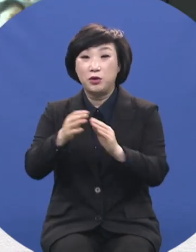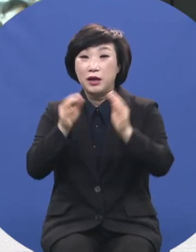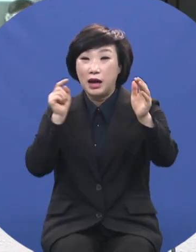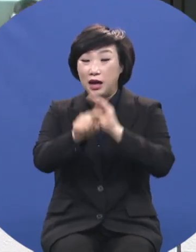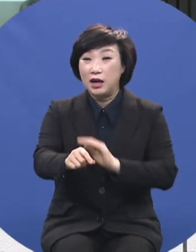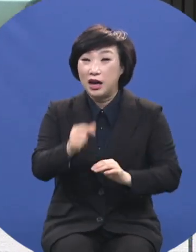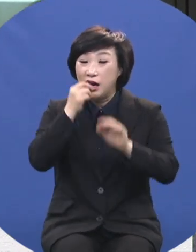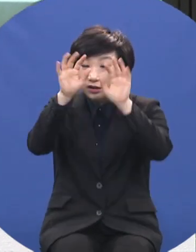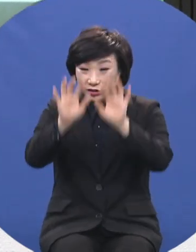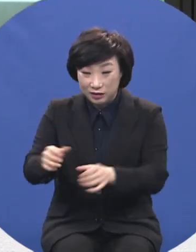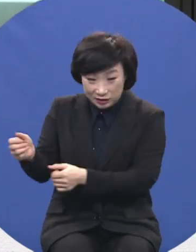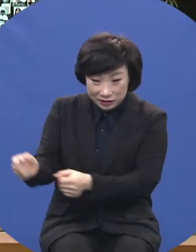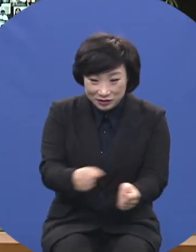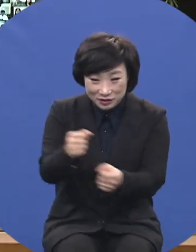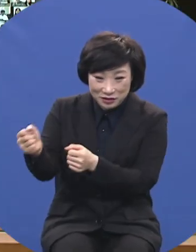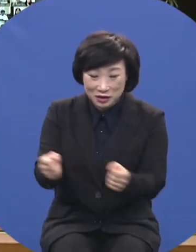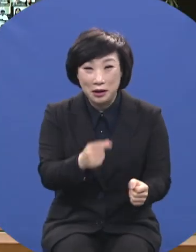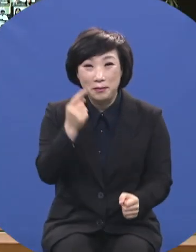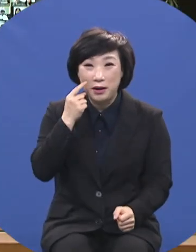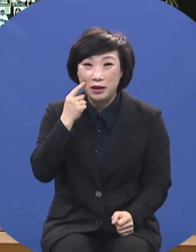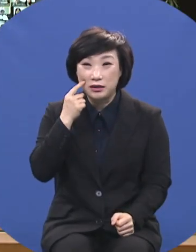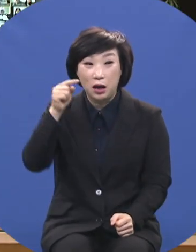사람